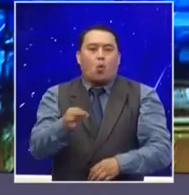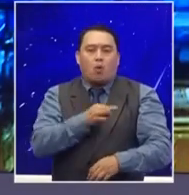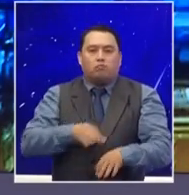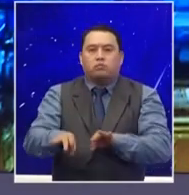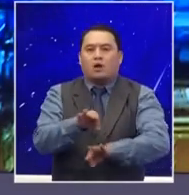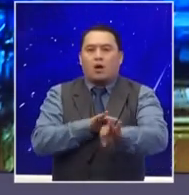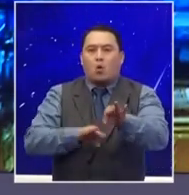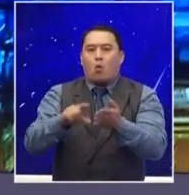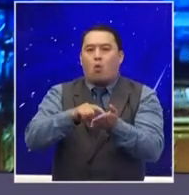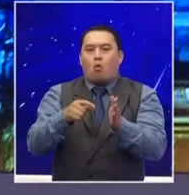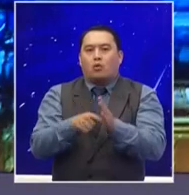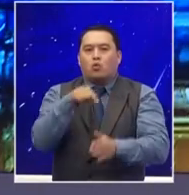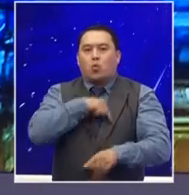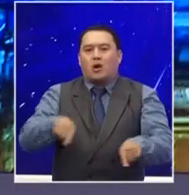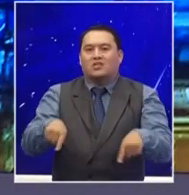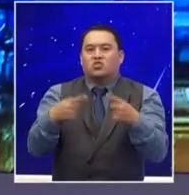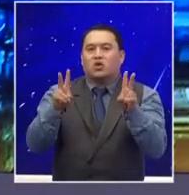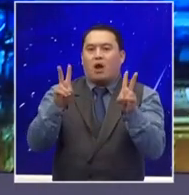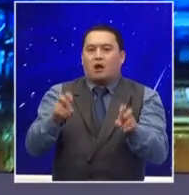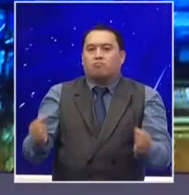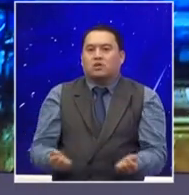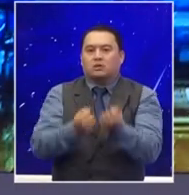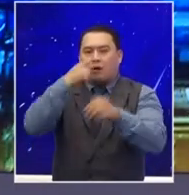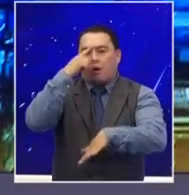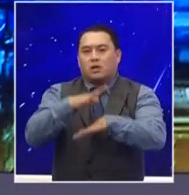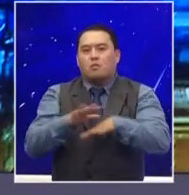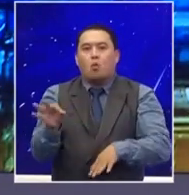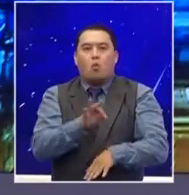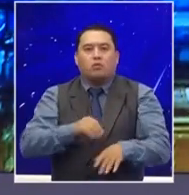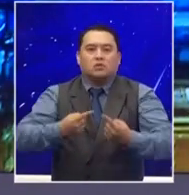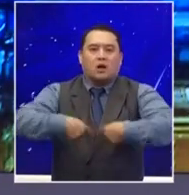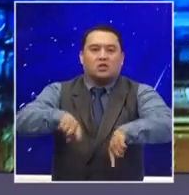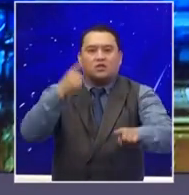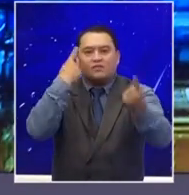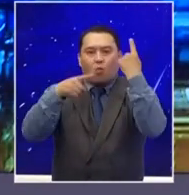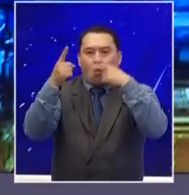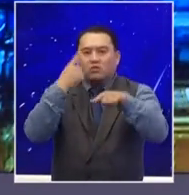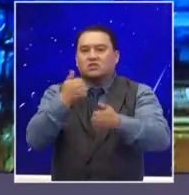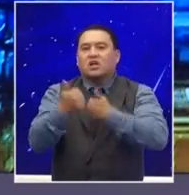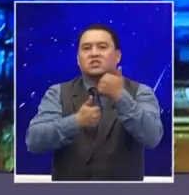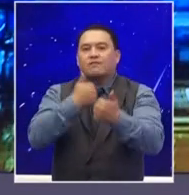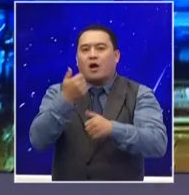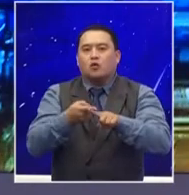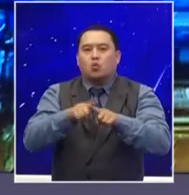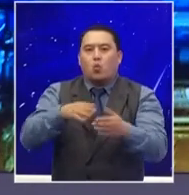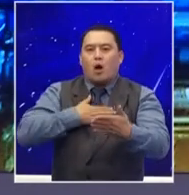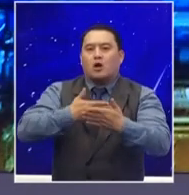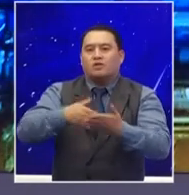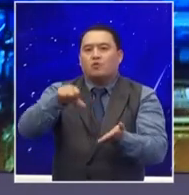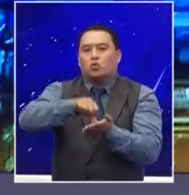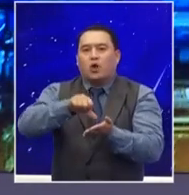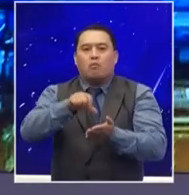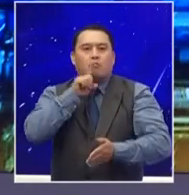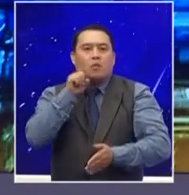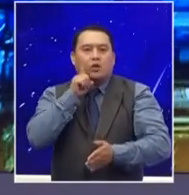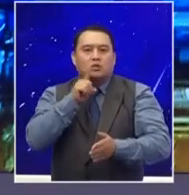области. Проектный офис «Рухани Жангру» при поддержке Акимата области организовал творческое состязание, в котором приняли